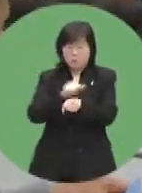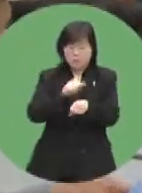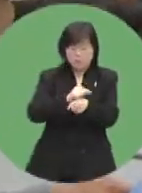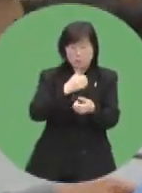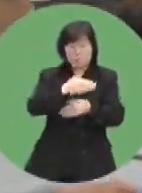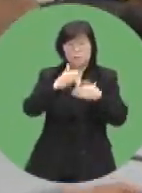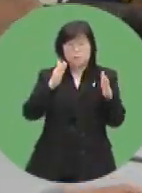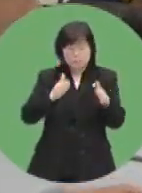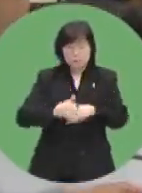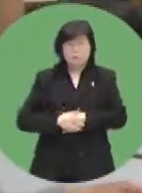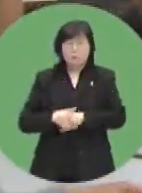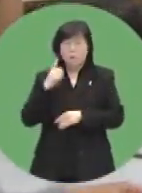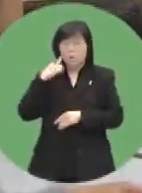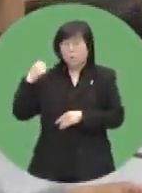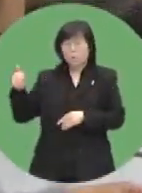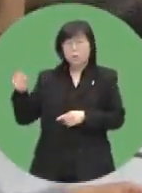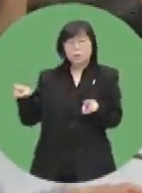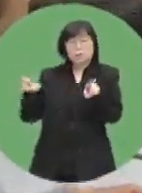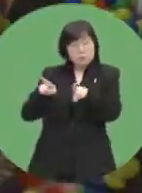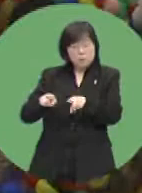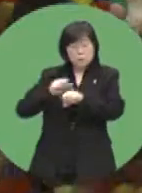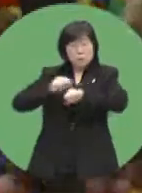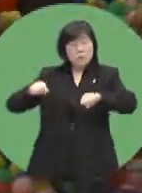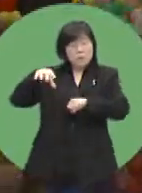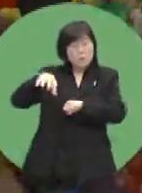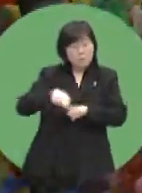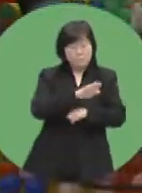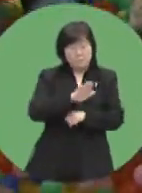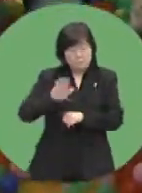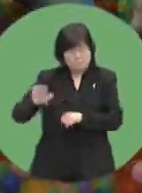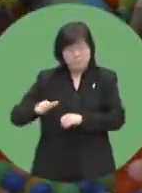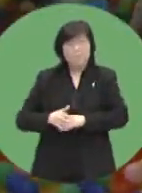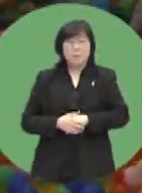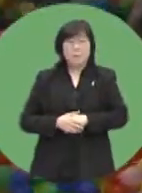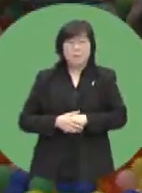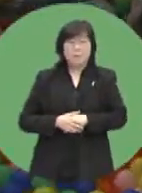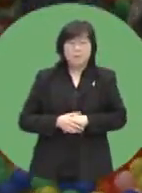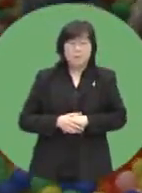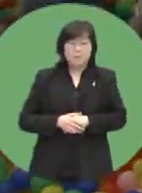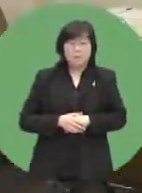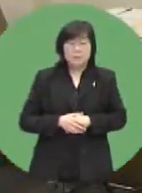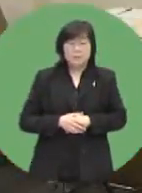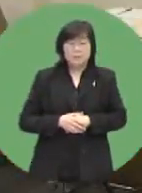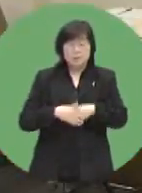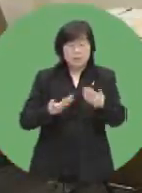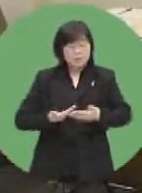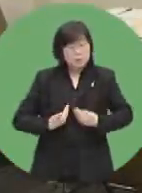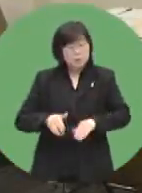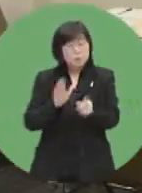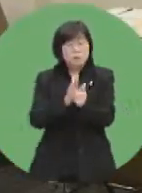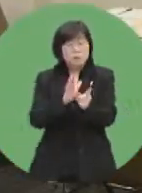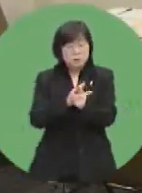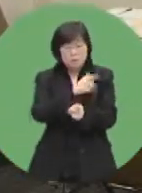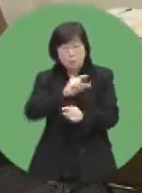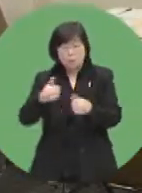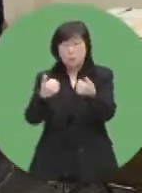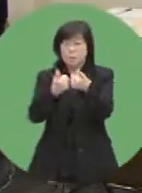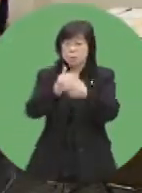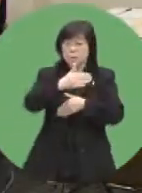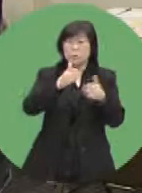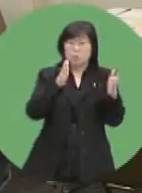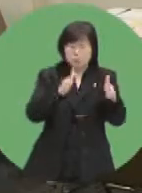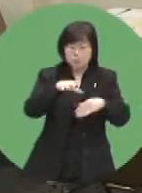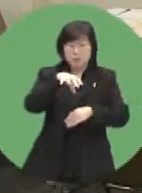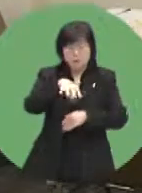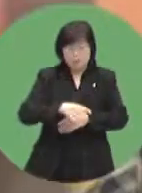室、お父さんと一緒の広場などが設けられたほか、助産師さんの何でも相談のコーナーで